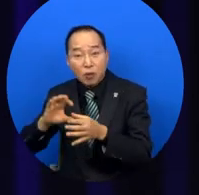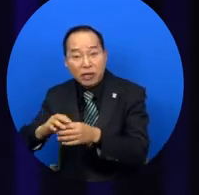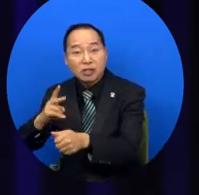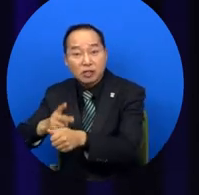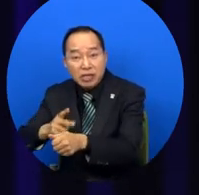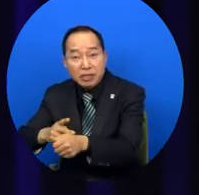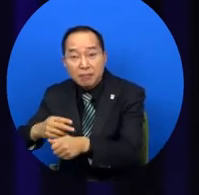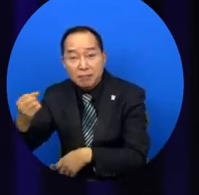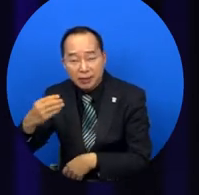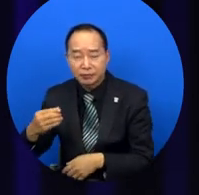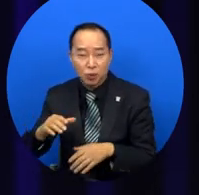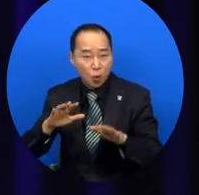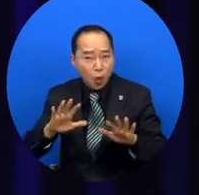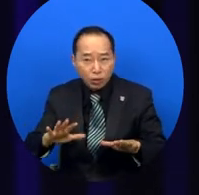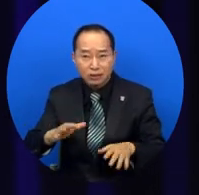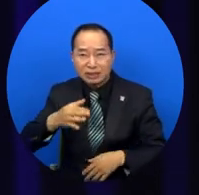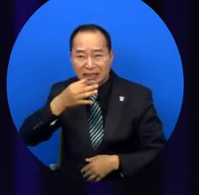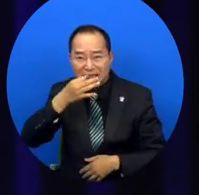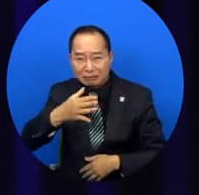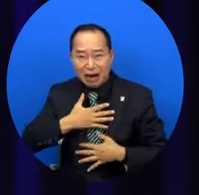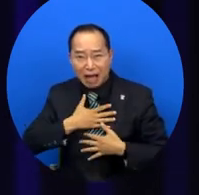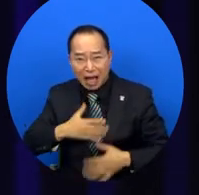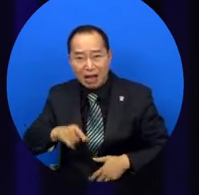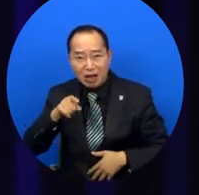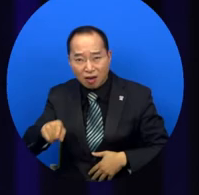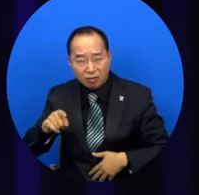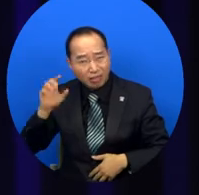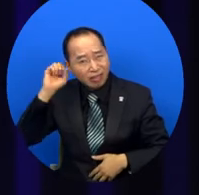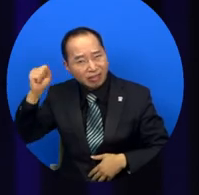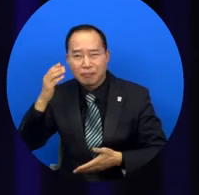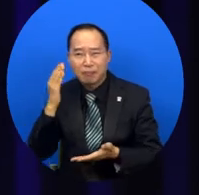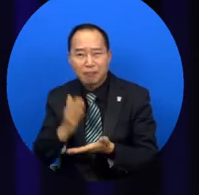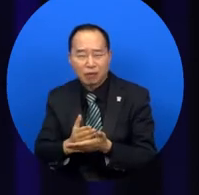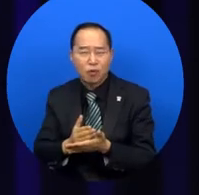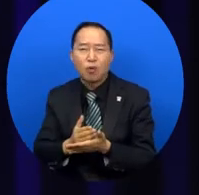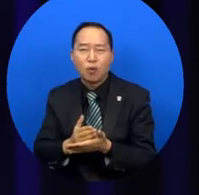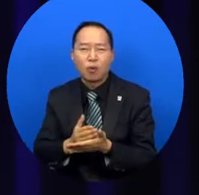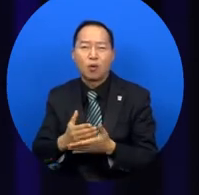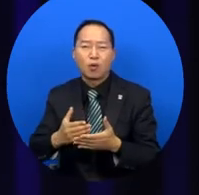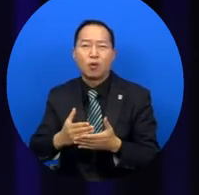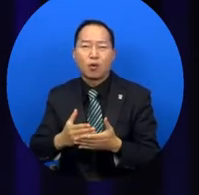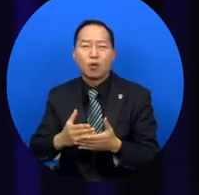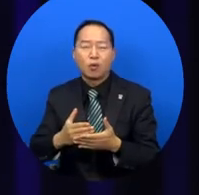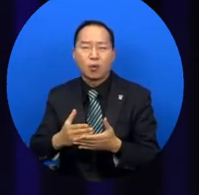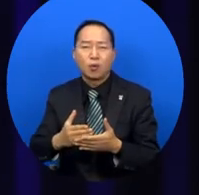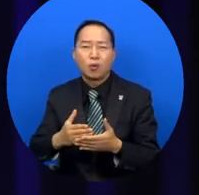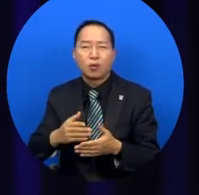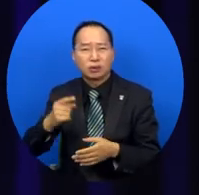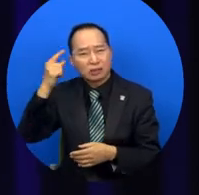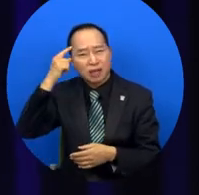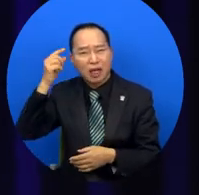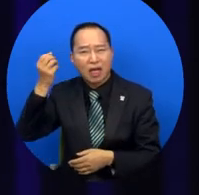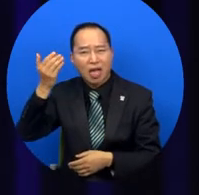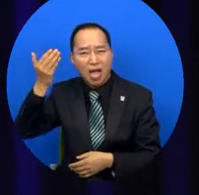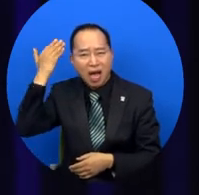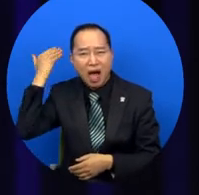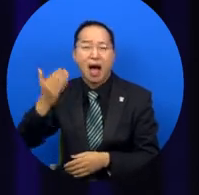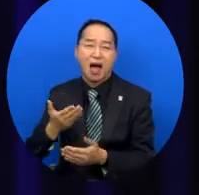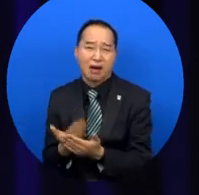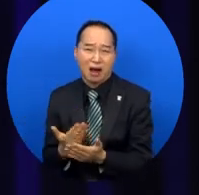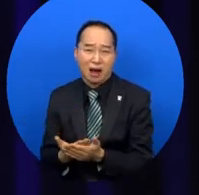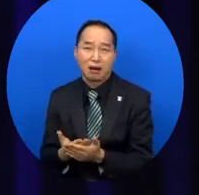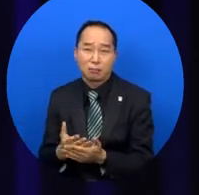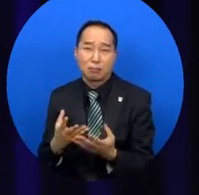오늘 수고하셨습니다. 자기한테 얘기해주라고. 오늘 힘든 일들 놓아주라고. 그런 걸 제가 아침 저녁으로 매일